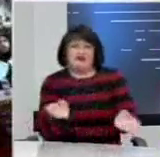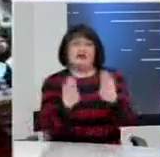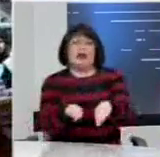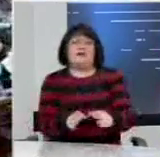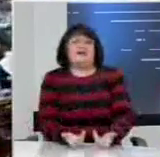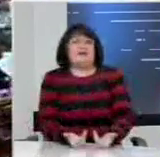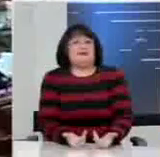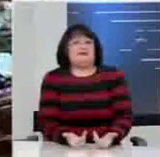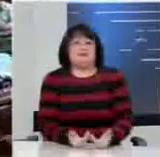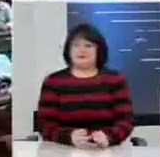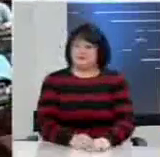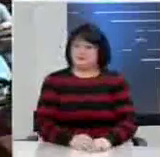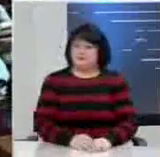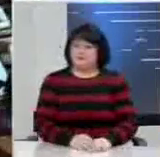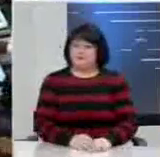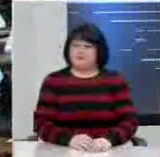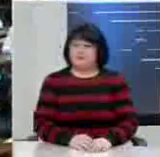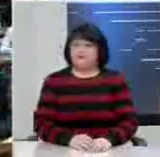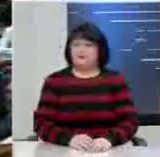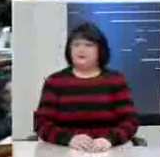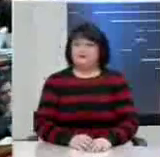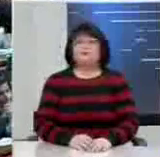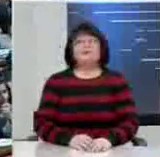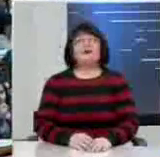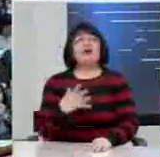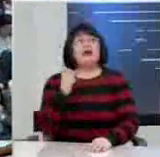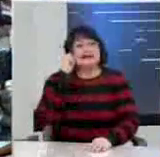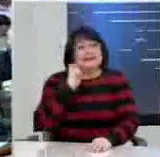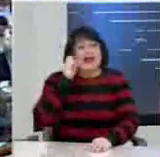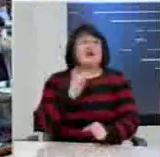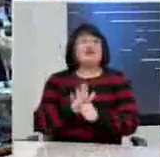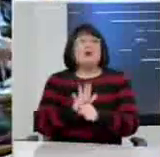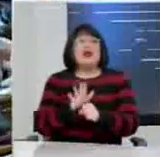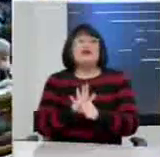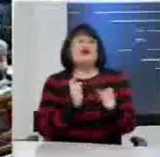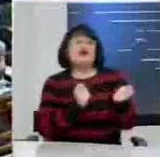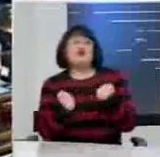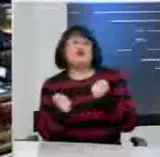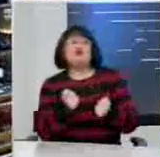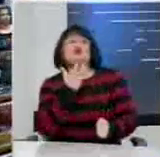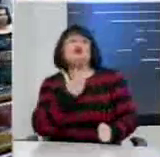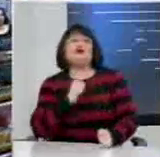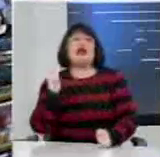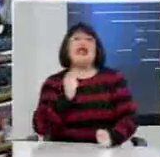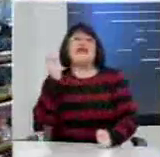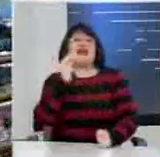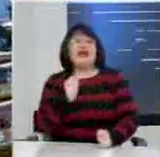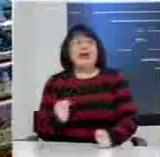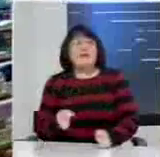Έχουν άραγε τη στοιχειώδη γνώση να χειριστούν αυτά τα κρίσιμα εθνικά θέματα,